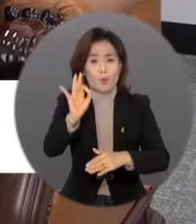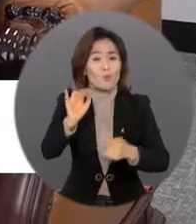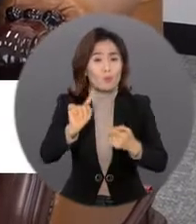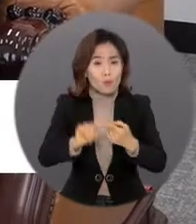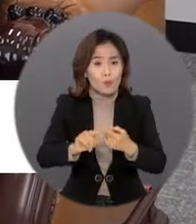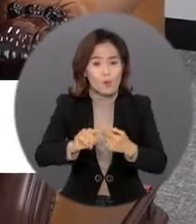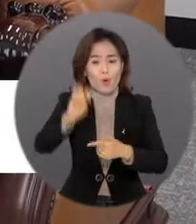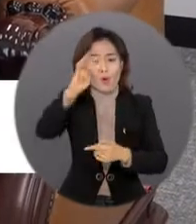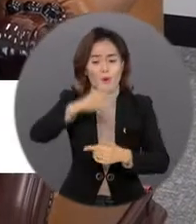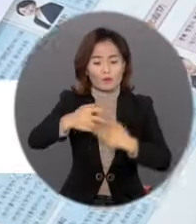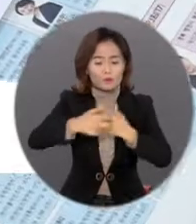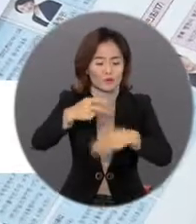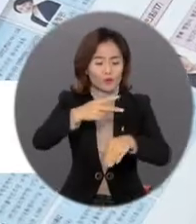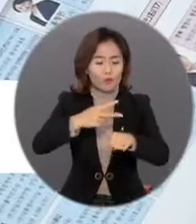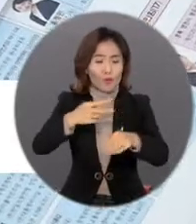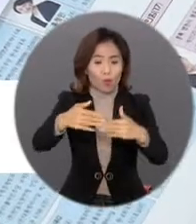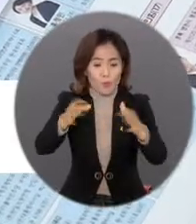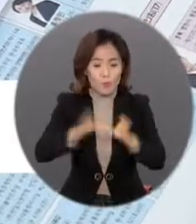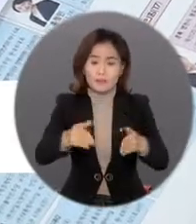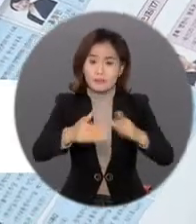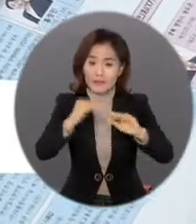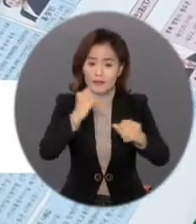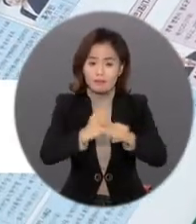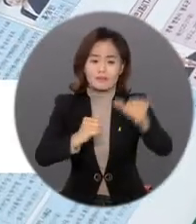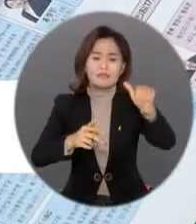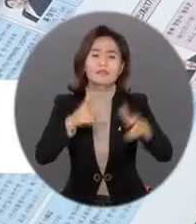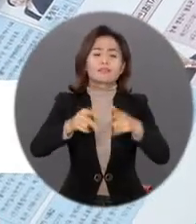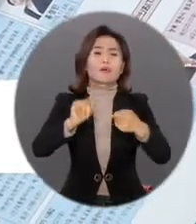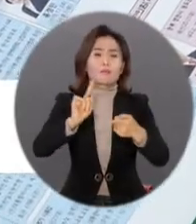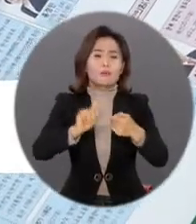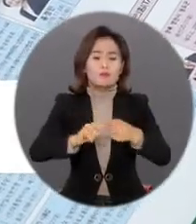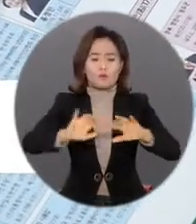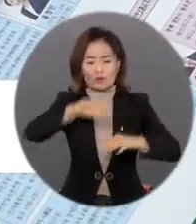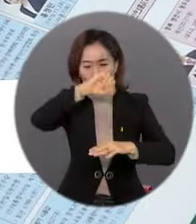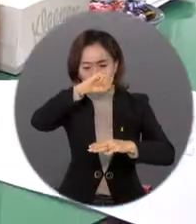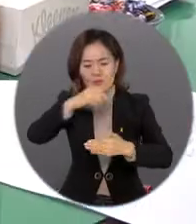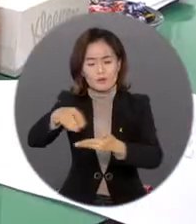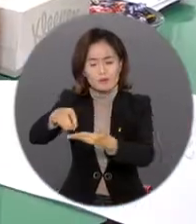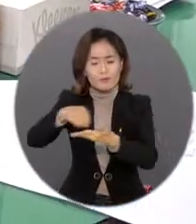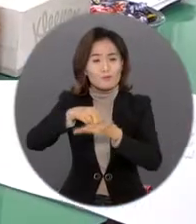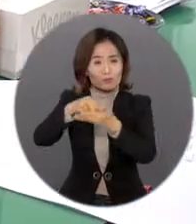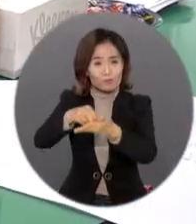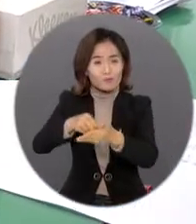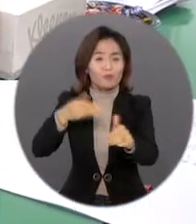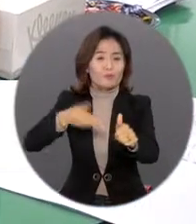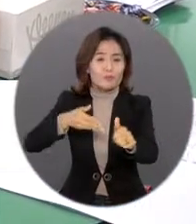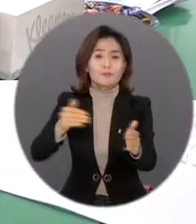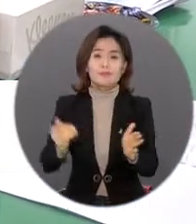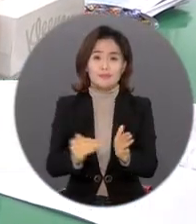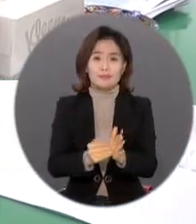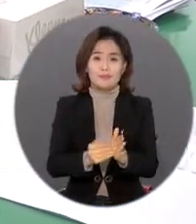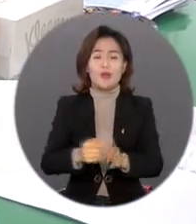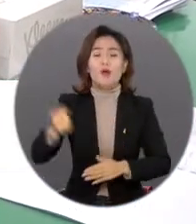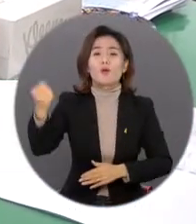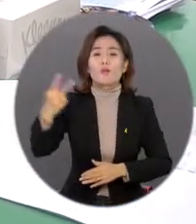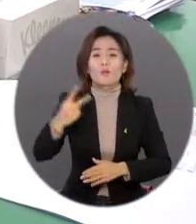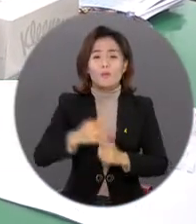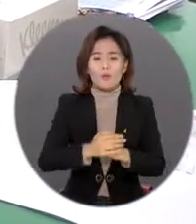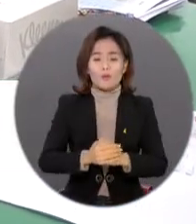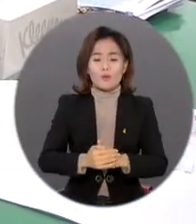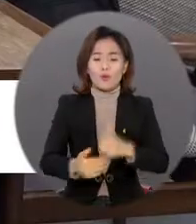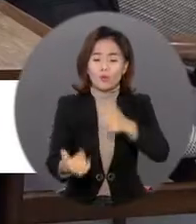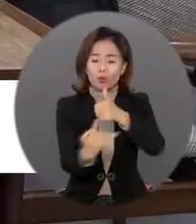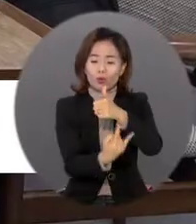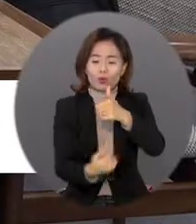용역비와 광주의료원 설립 등 5개 사업에 대해 국비 반영을 적극 건의했습니다. 또